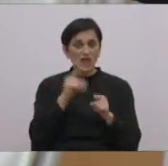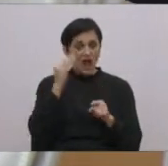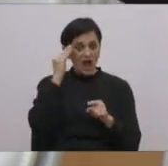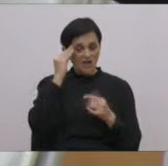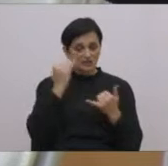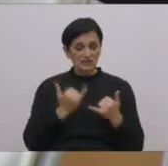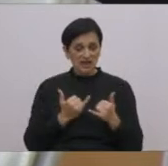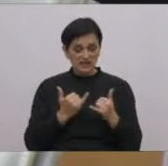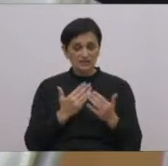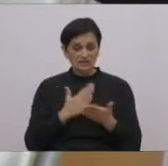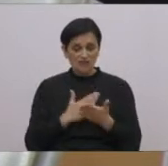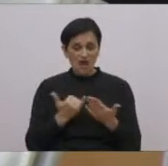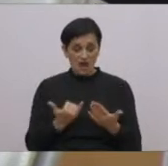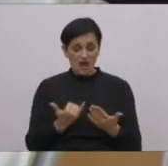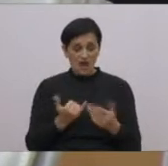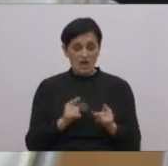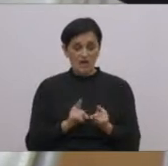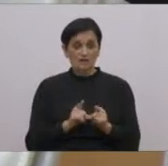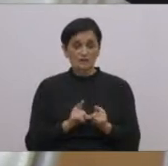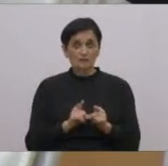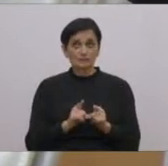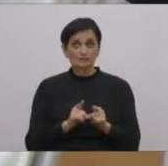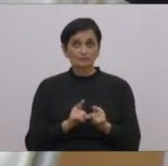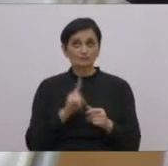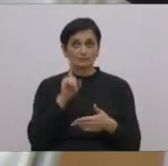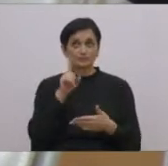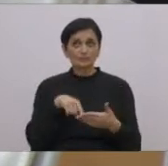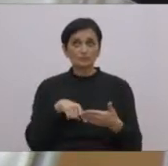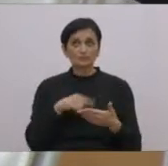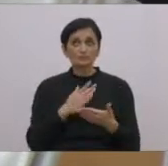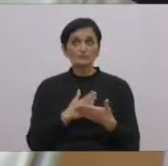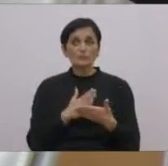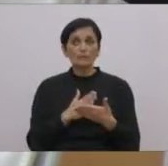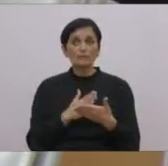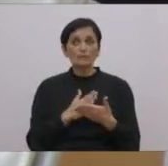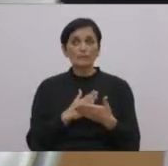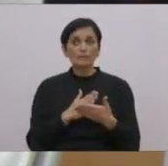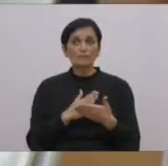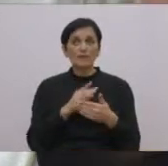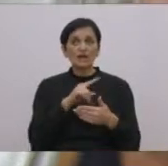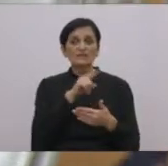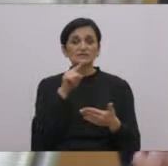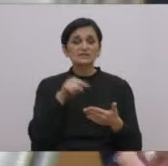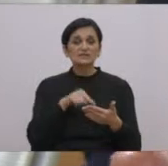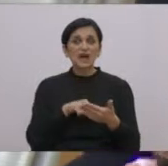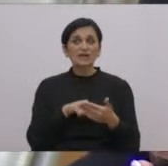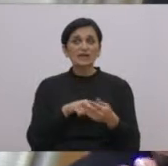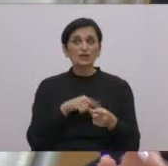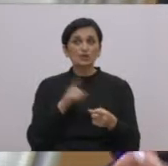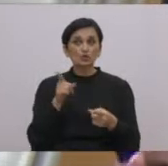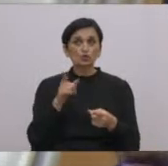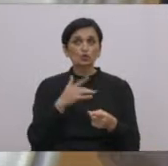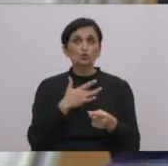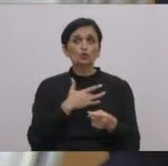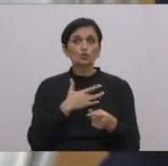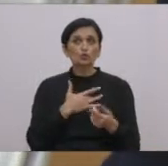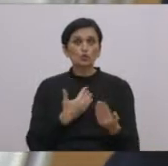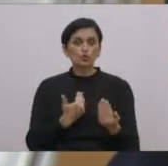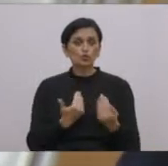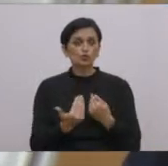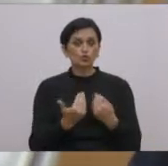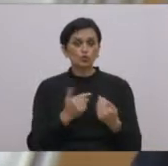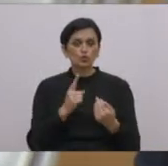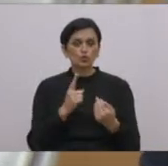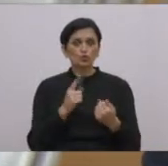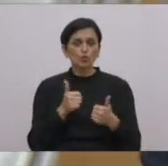gesat, da, am sucit, da, dar sunt nebuli, varom, am sakit, tu e tu, Gulian, a trimit, că mi-a trebuit,